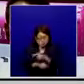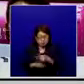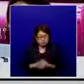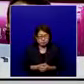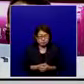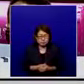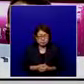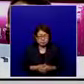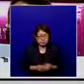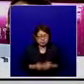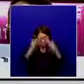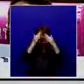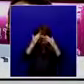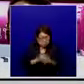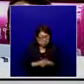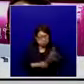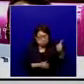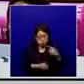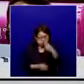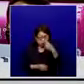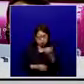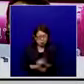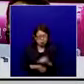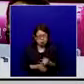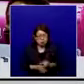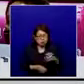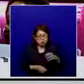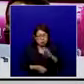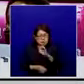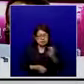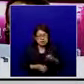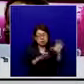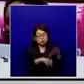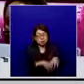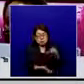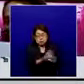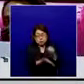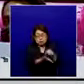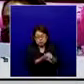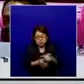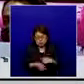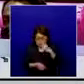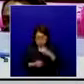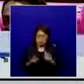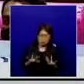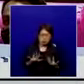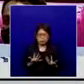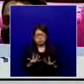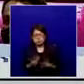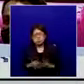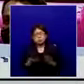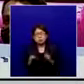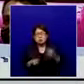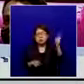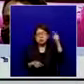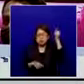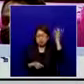นี่ยแพ้เวียดนามเนี่ยไปแล้ว EEC นะฝันเฟื่องทีมเศรษฐกิจชุดนี้รับผิดชอบไหว